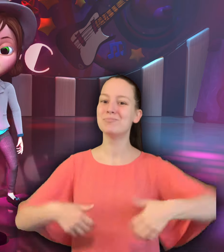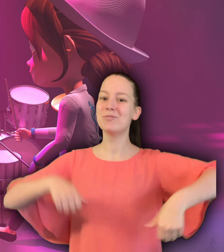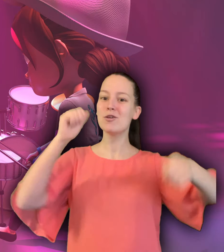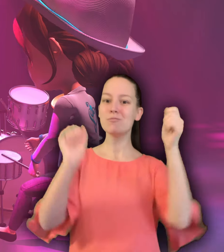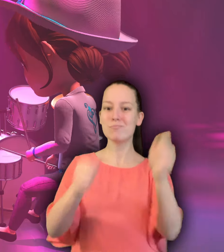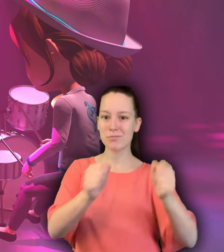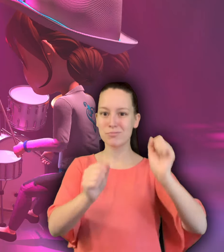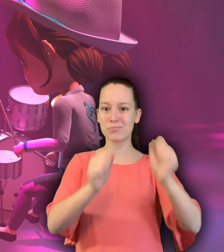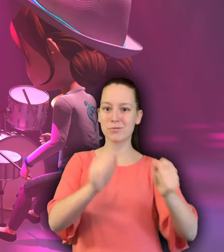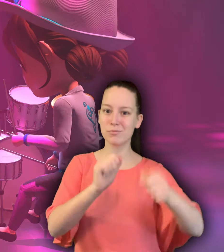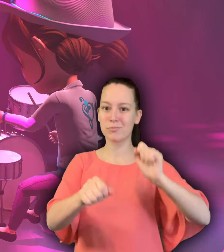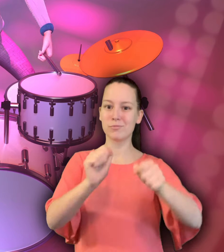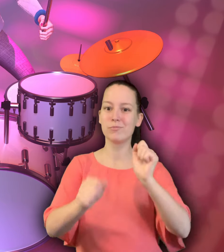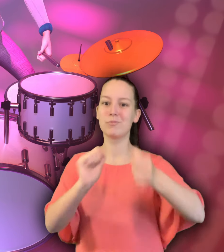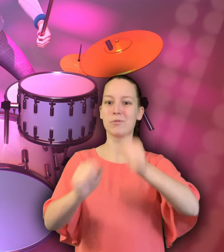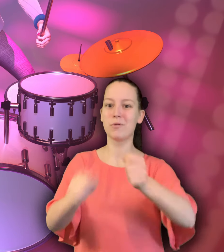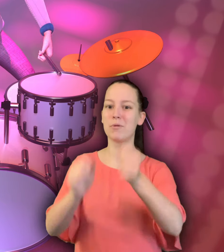み